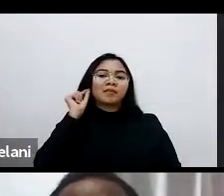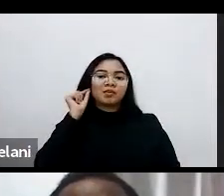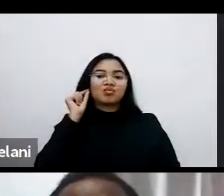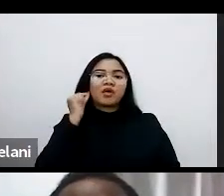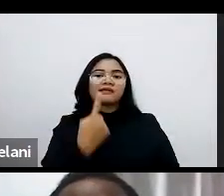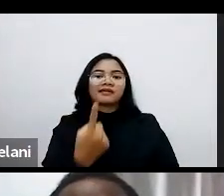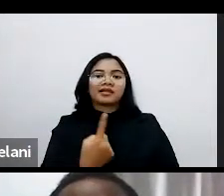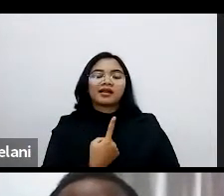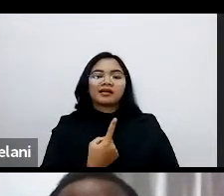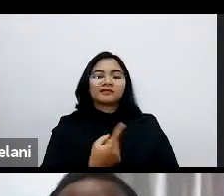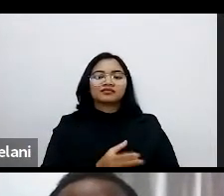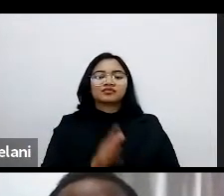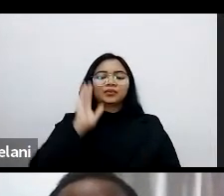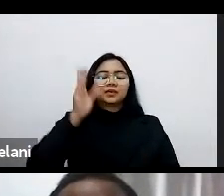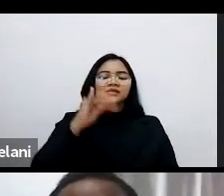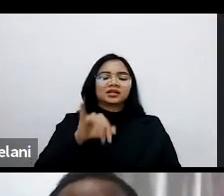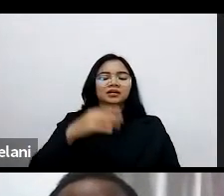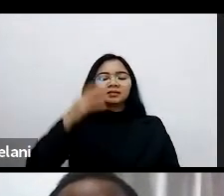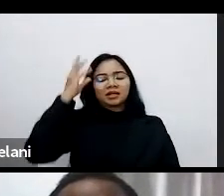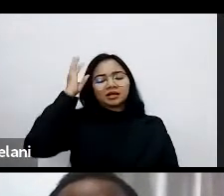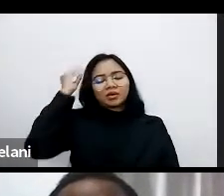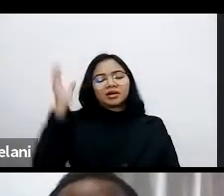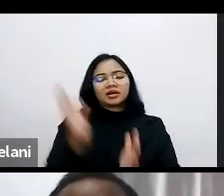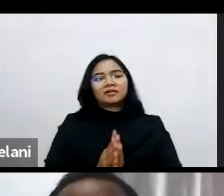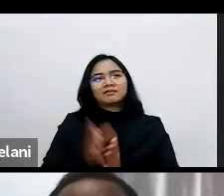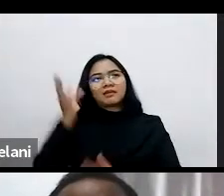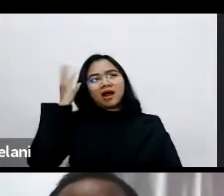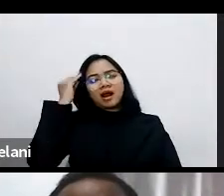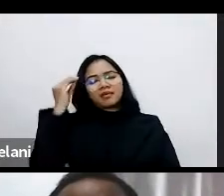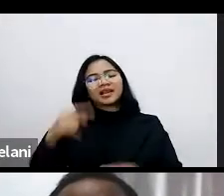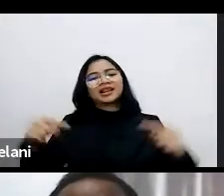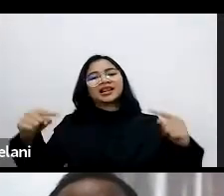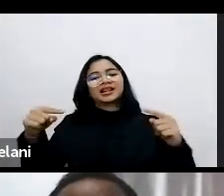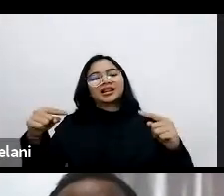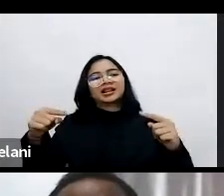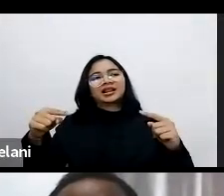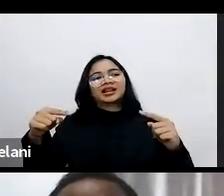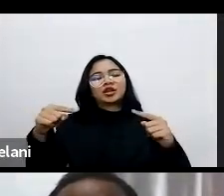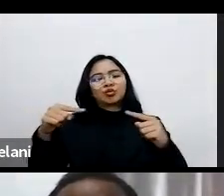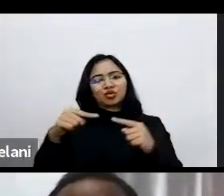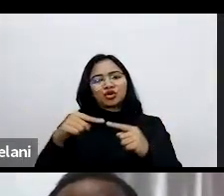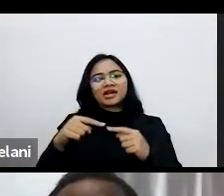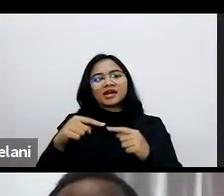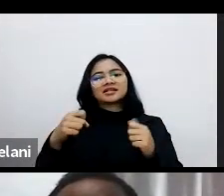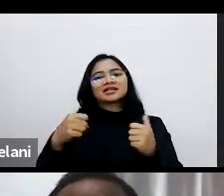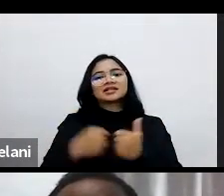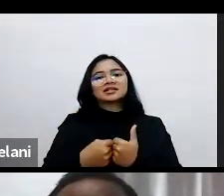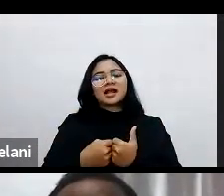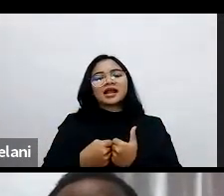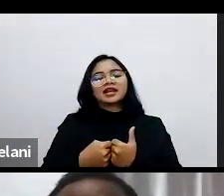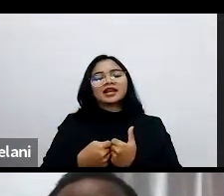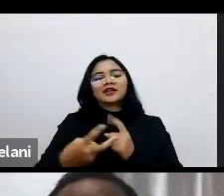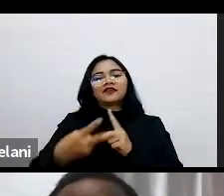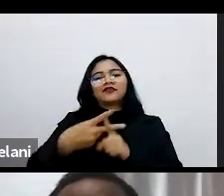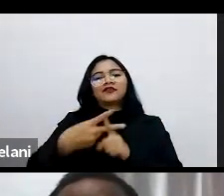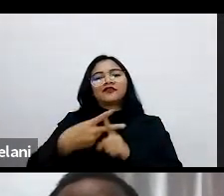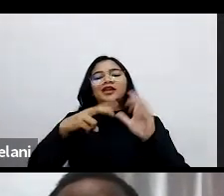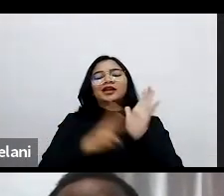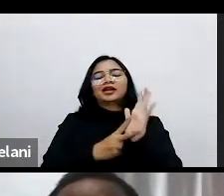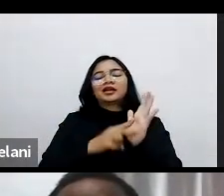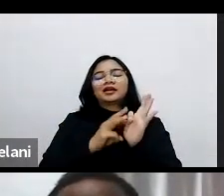pengetahuan dan juga pengalaman terkait dengan gender, seksualitas, serta feminisme yang ada di Indonesia ini menjadi bahan risetnya